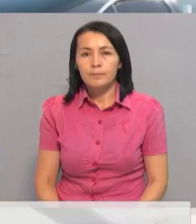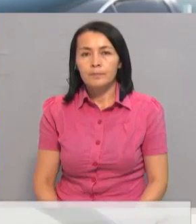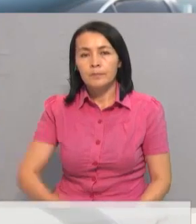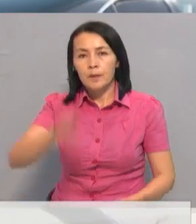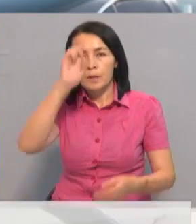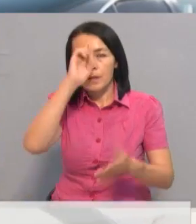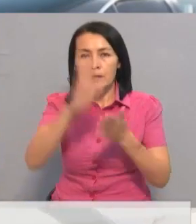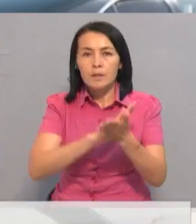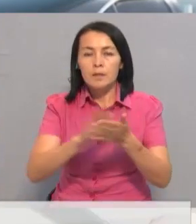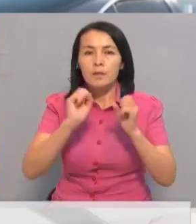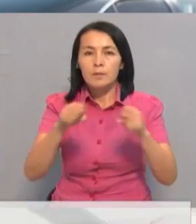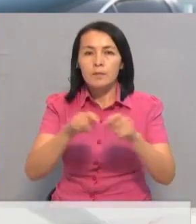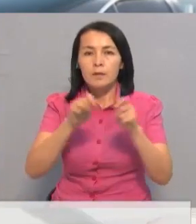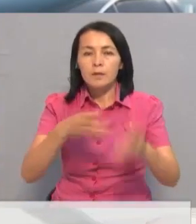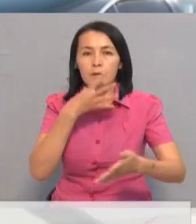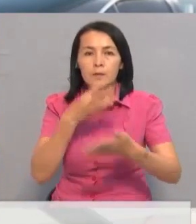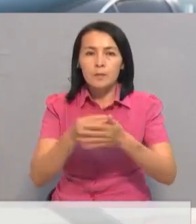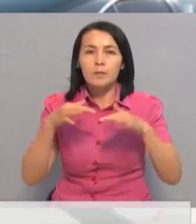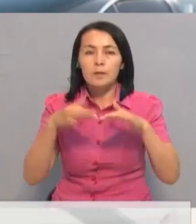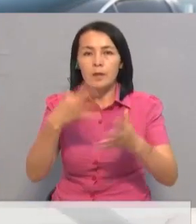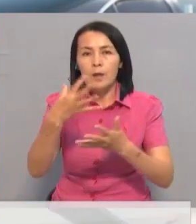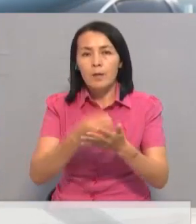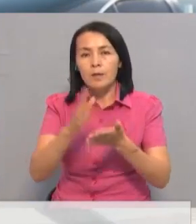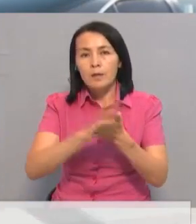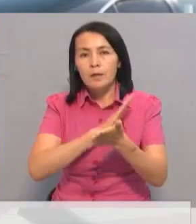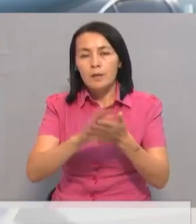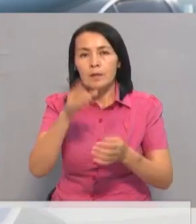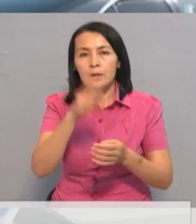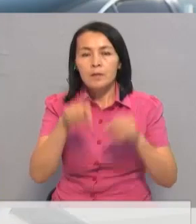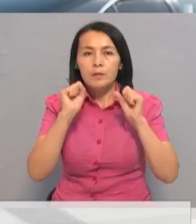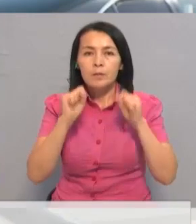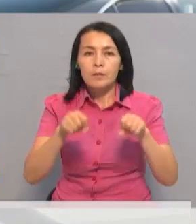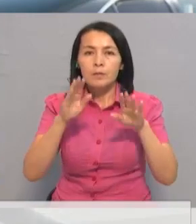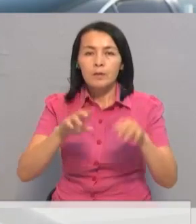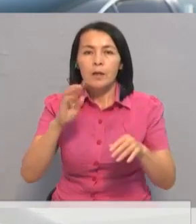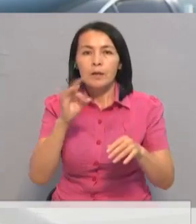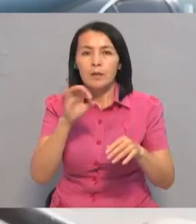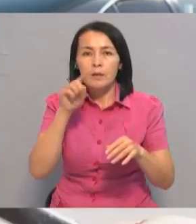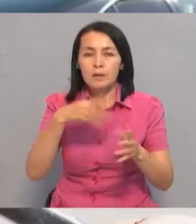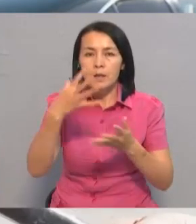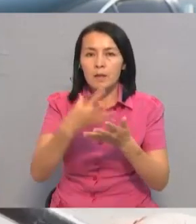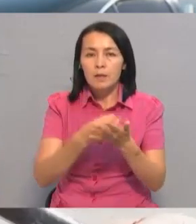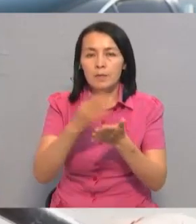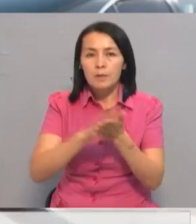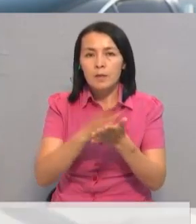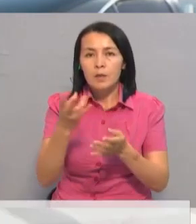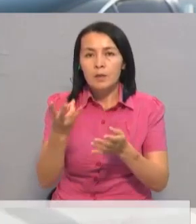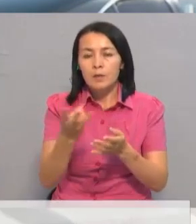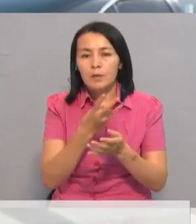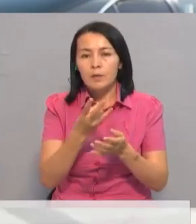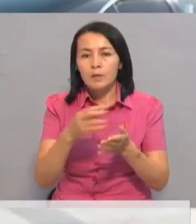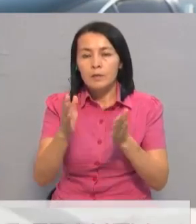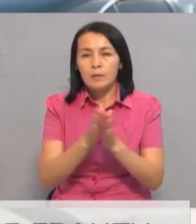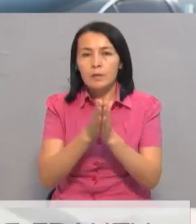государственная грань позволяет открыть собственное дело получить кран гражданин может только один раз для получения Гранта необходимо получить